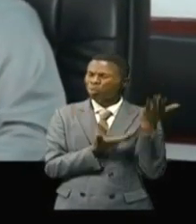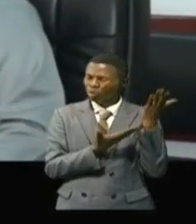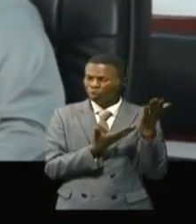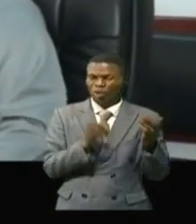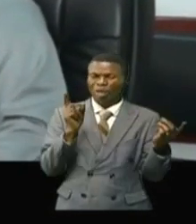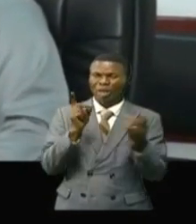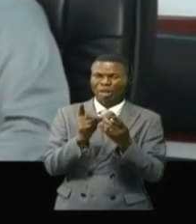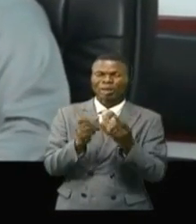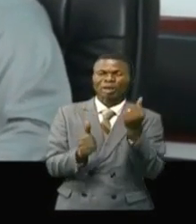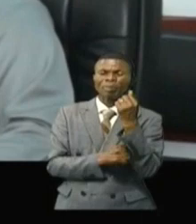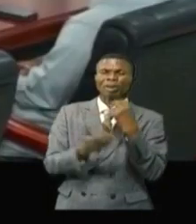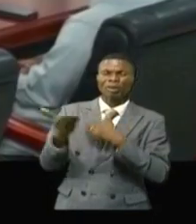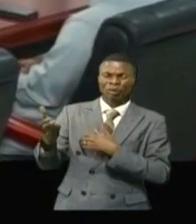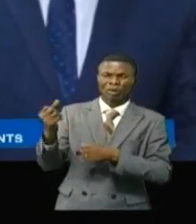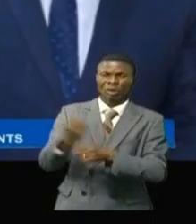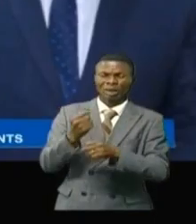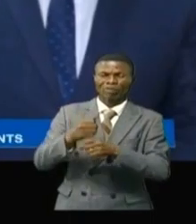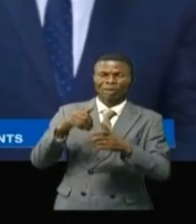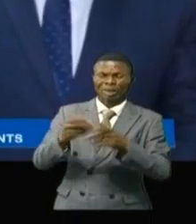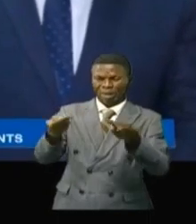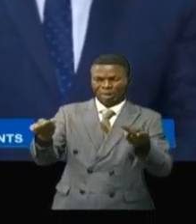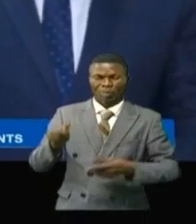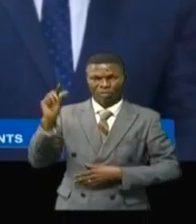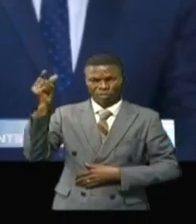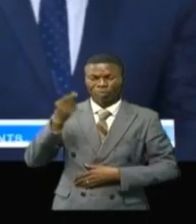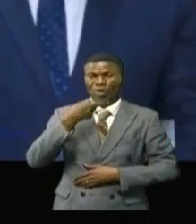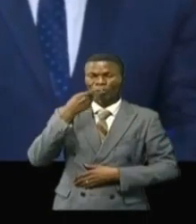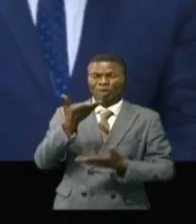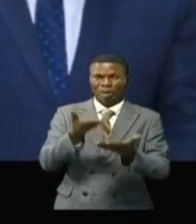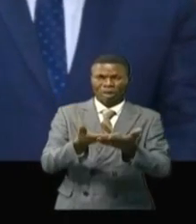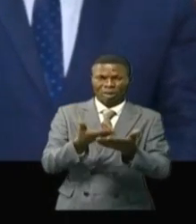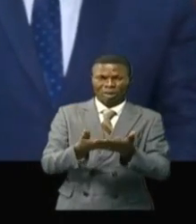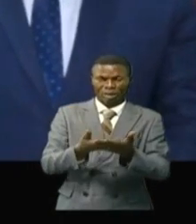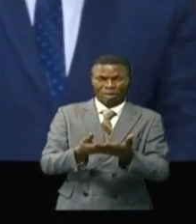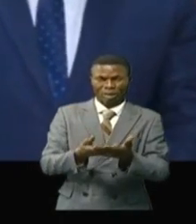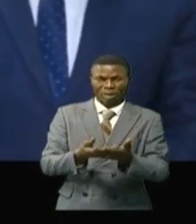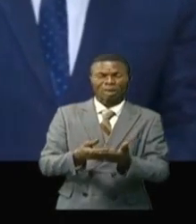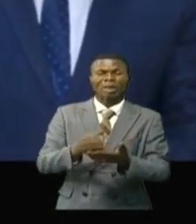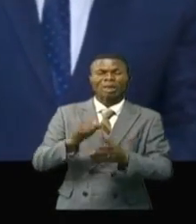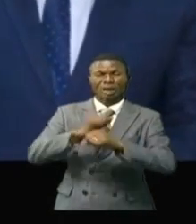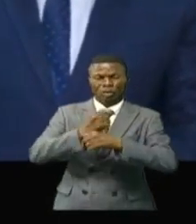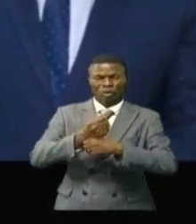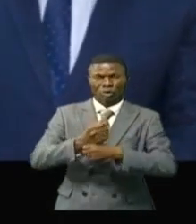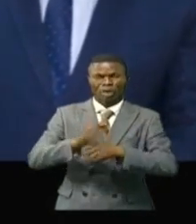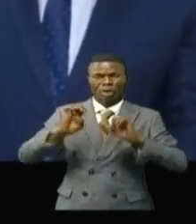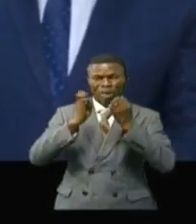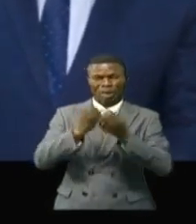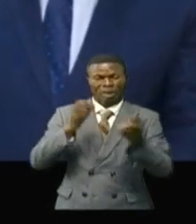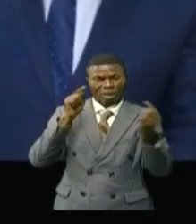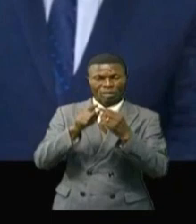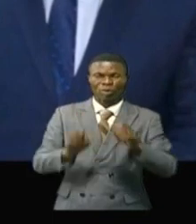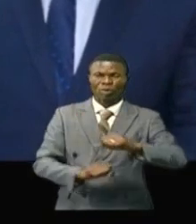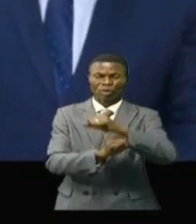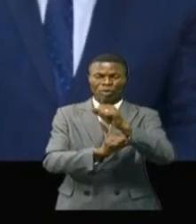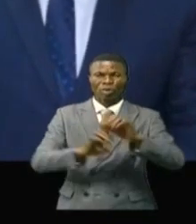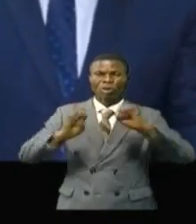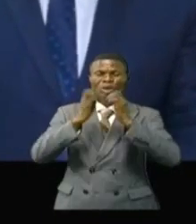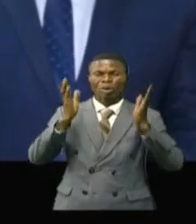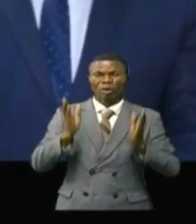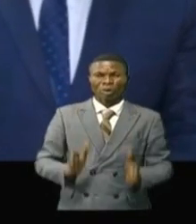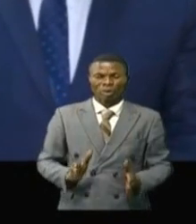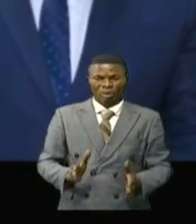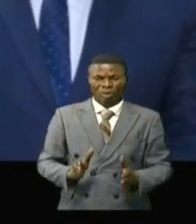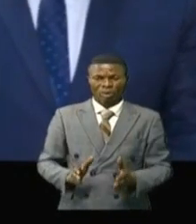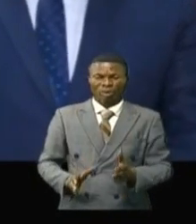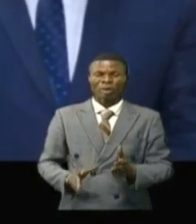les sous-traitants du secteur minier. Je voulais partager avec lui une société que je viens de créer, toujours dans le but de soutenir les entrepreneurs, où j'ai mis mes